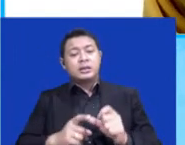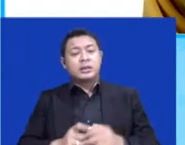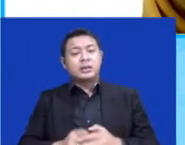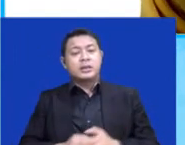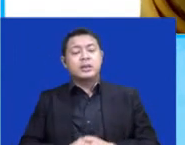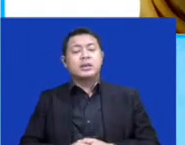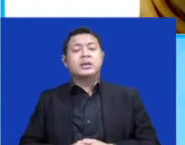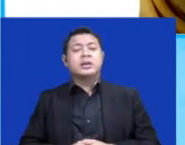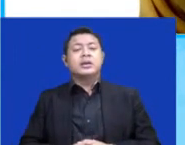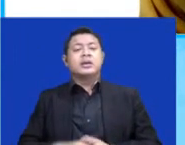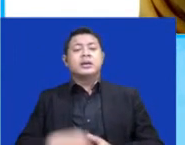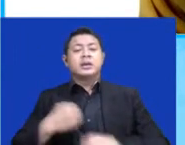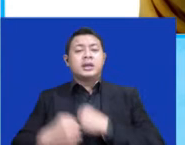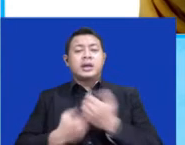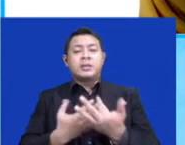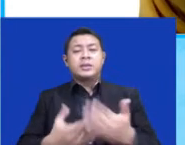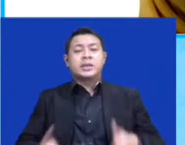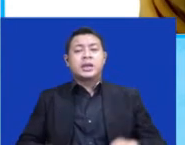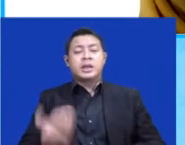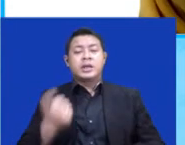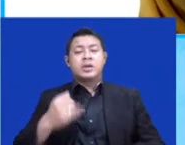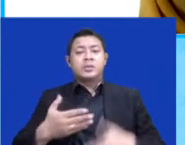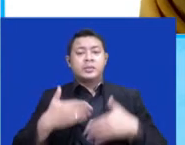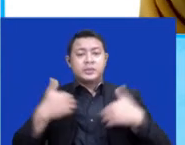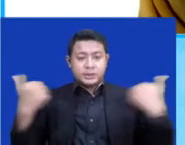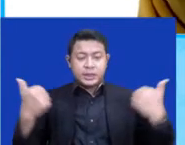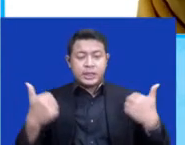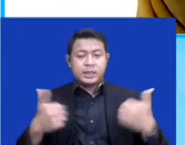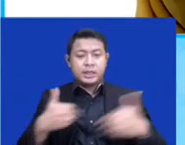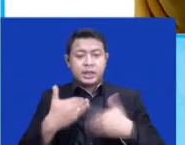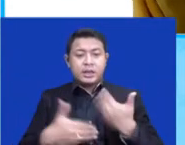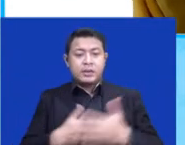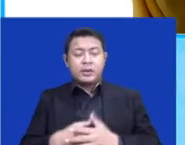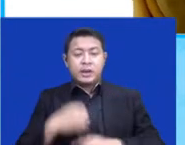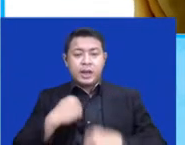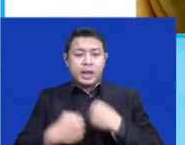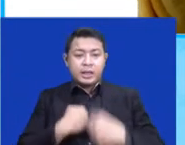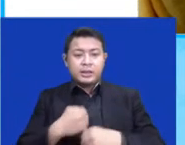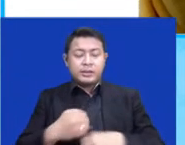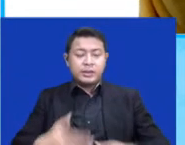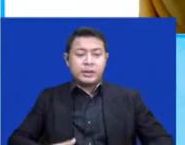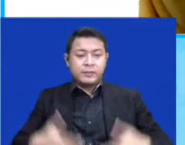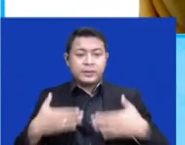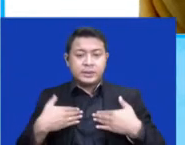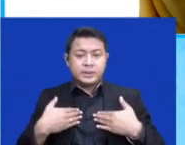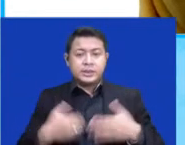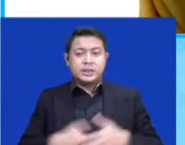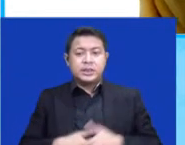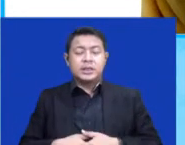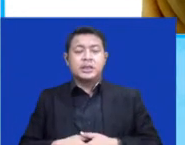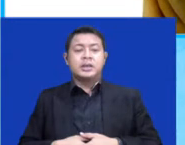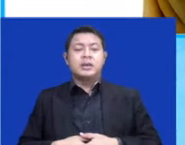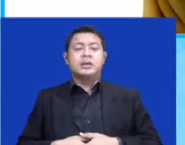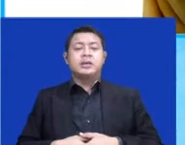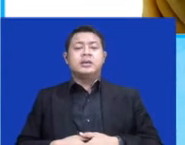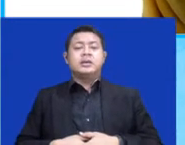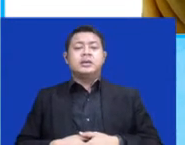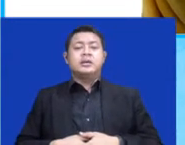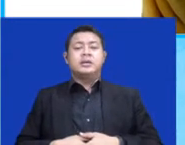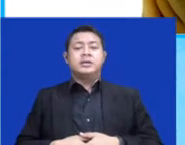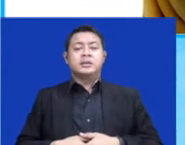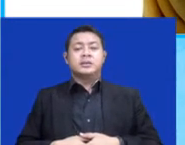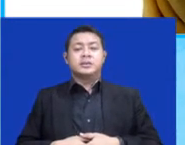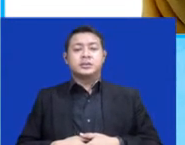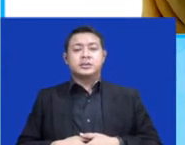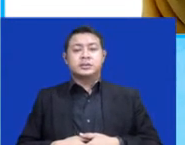kan, lakukan itu juga. Dengan melakukan aktivitas fisik, kalau pola makan tadi kan ada diet